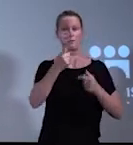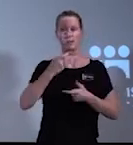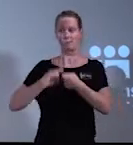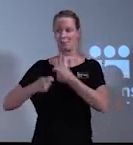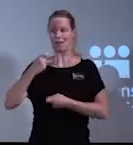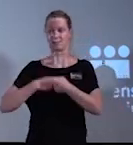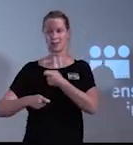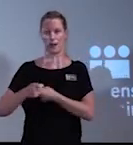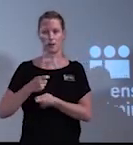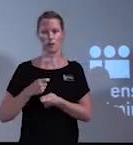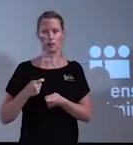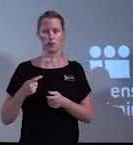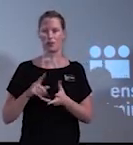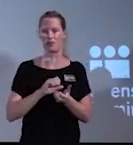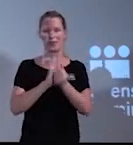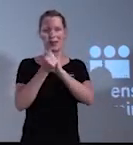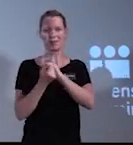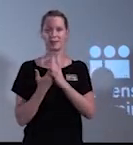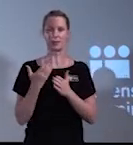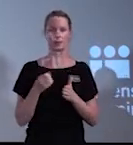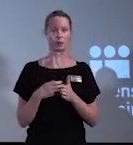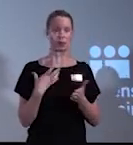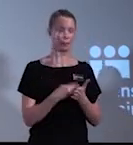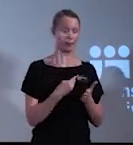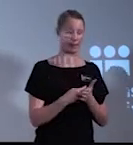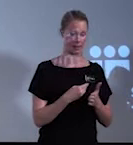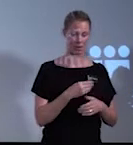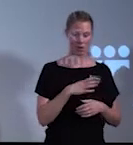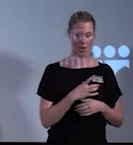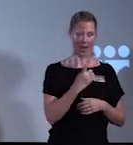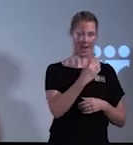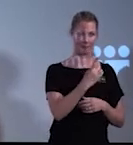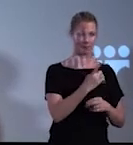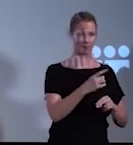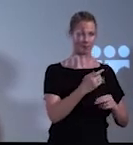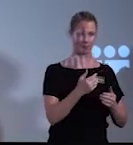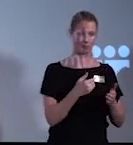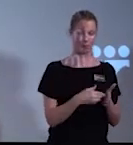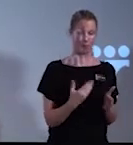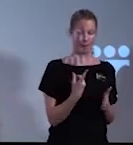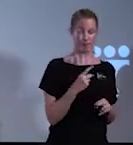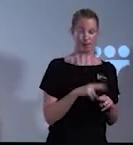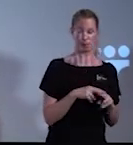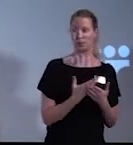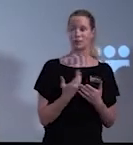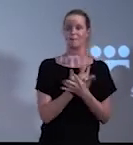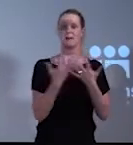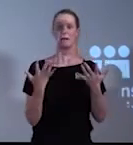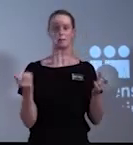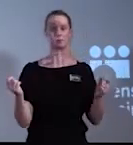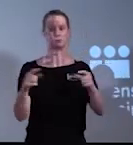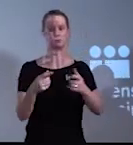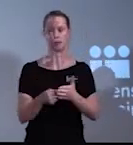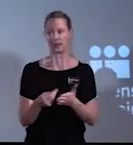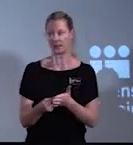finansiärer. Det är ju ingenting som kommer förändras bara för att pengarna har en avsändare och inte ett antal avsändare. Så